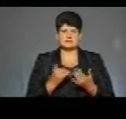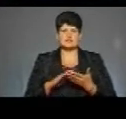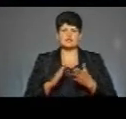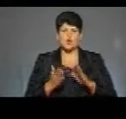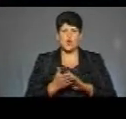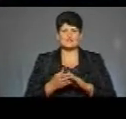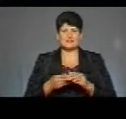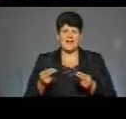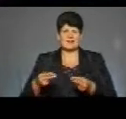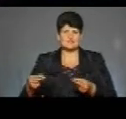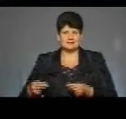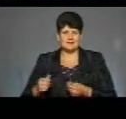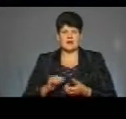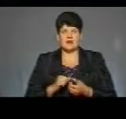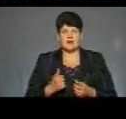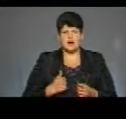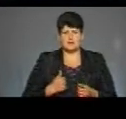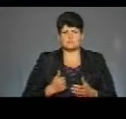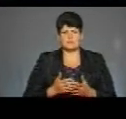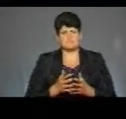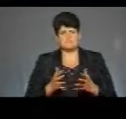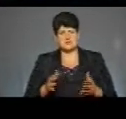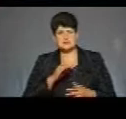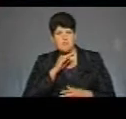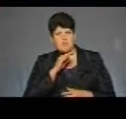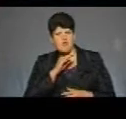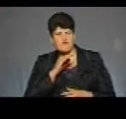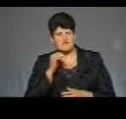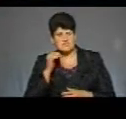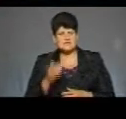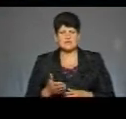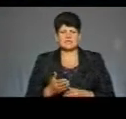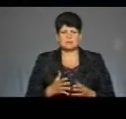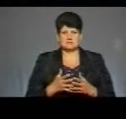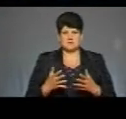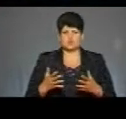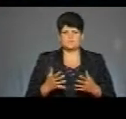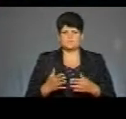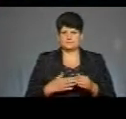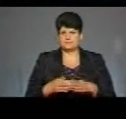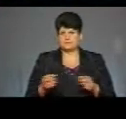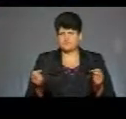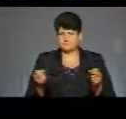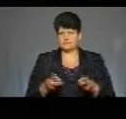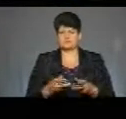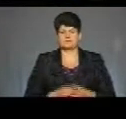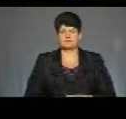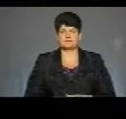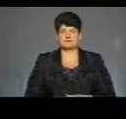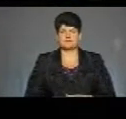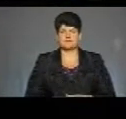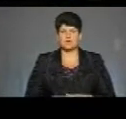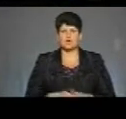армія. От більш професійніші стали військовослужбовці, набули більш фахових таких навичок, звичок.